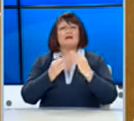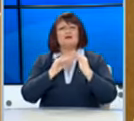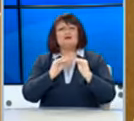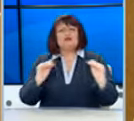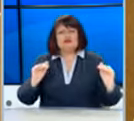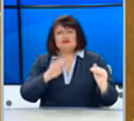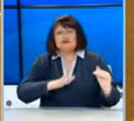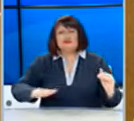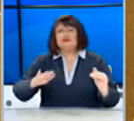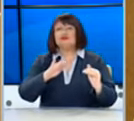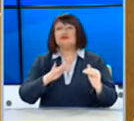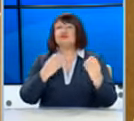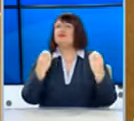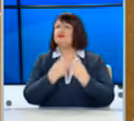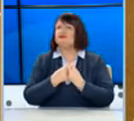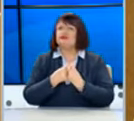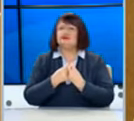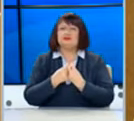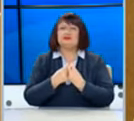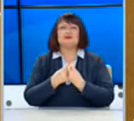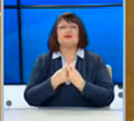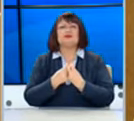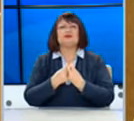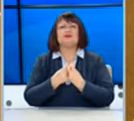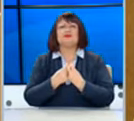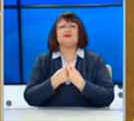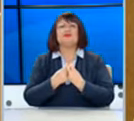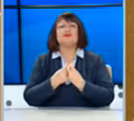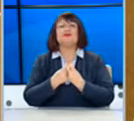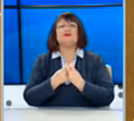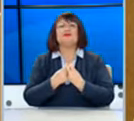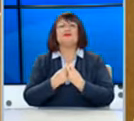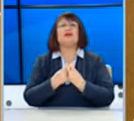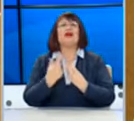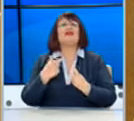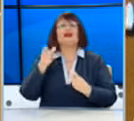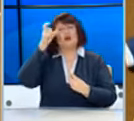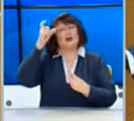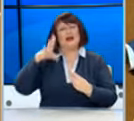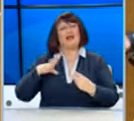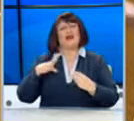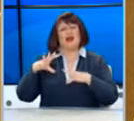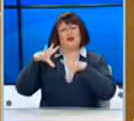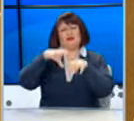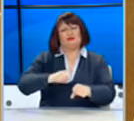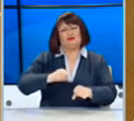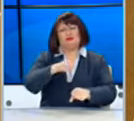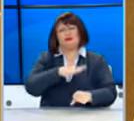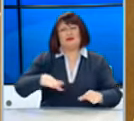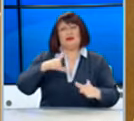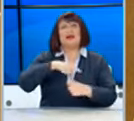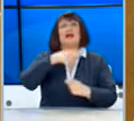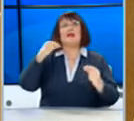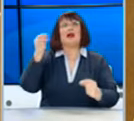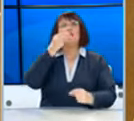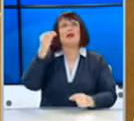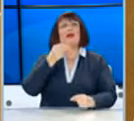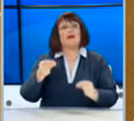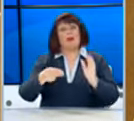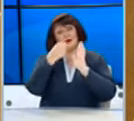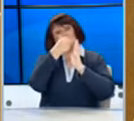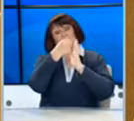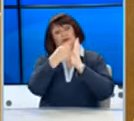είναι συμβατά με τη στρατηγική της γαλάζιας πατρίδας, αν είναι το Κυπριακό στην κορυφή